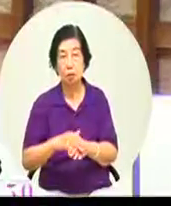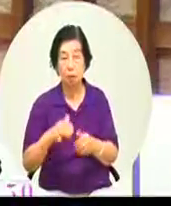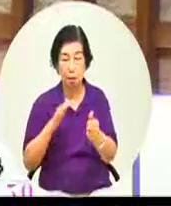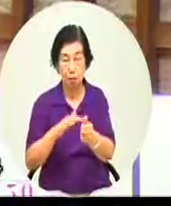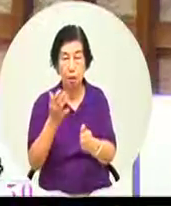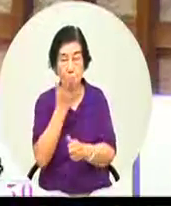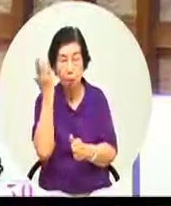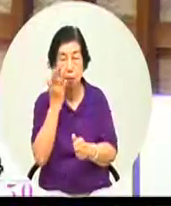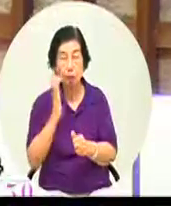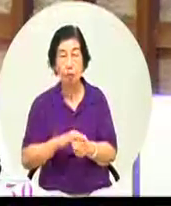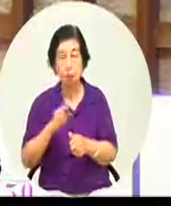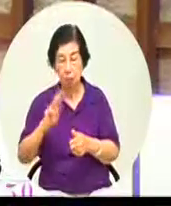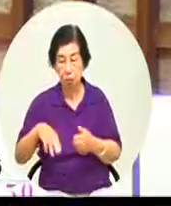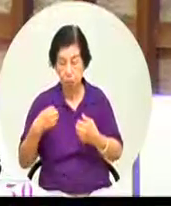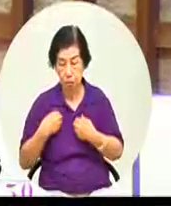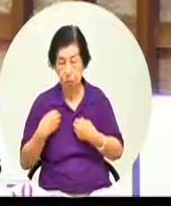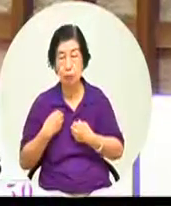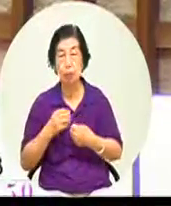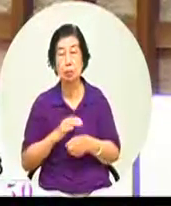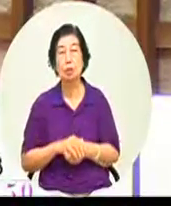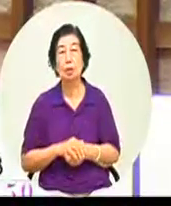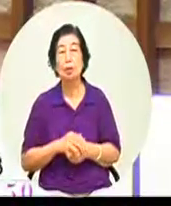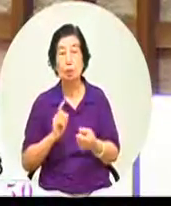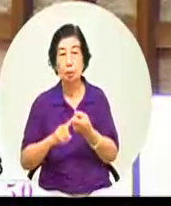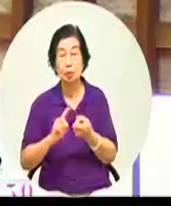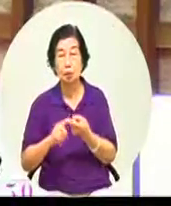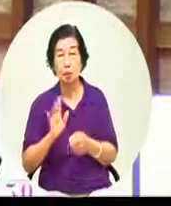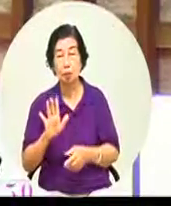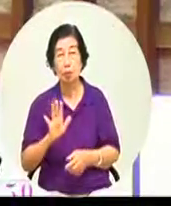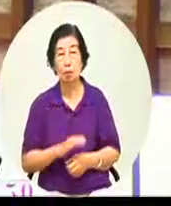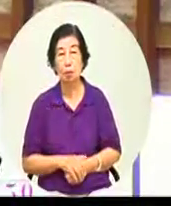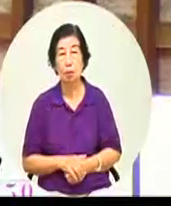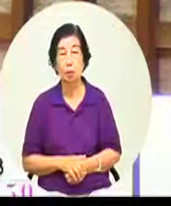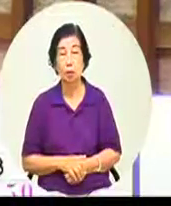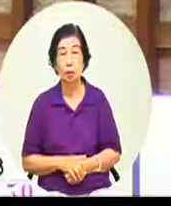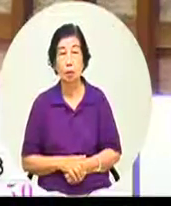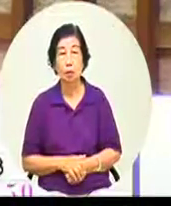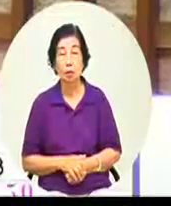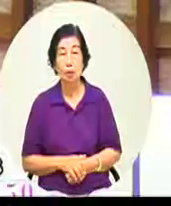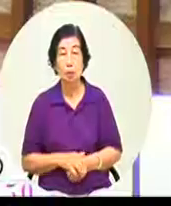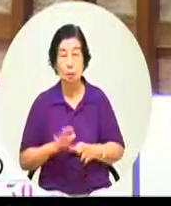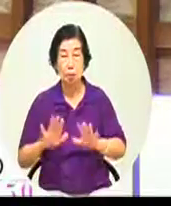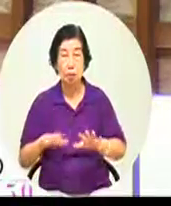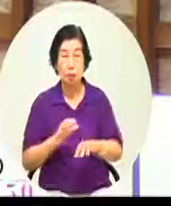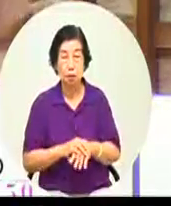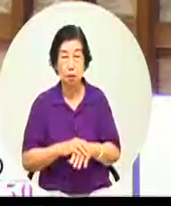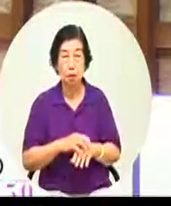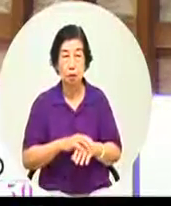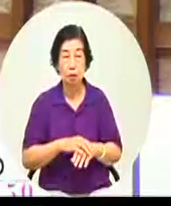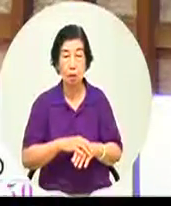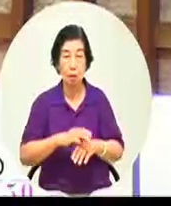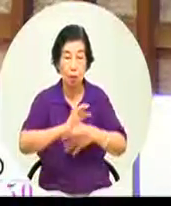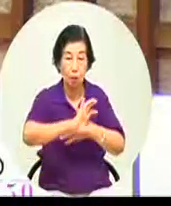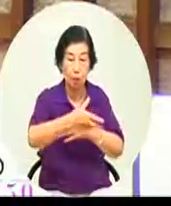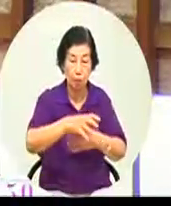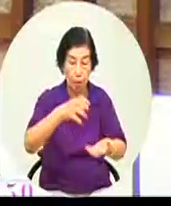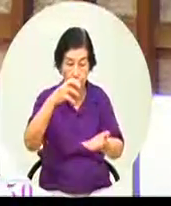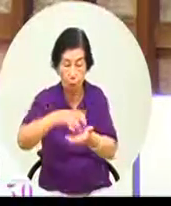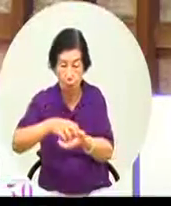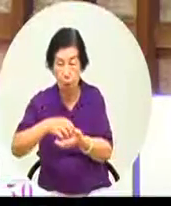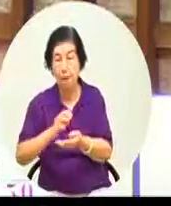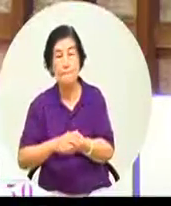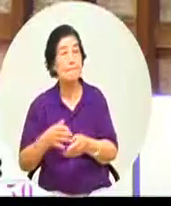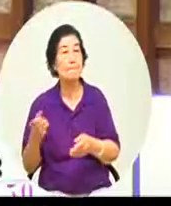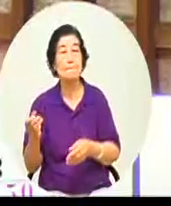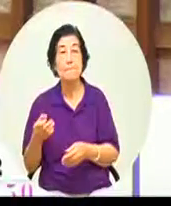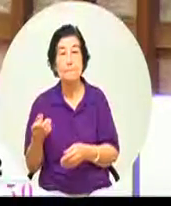是一个方向。我是建议安尼啦，就是先那个免签啦，争取免签哦，这是上要紧的啦。啊，第一个，